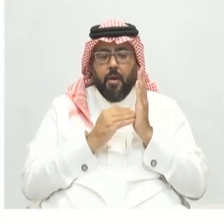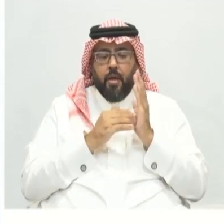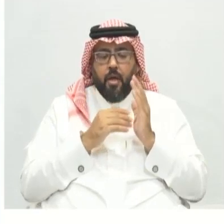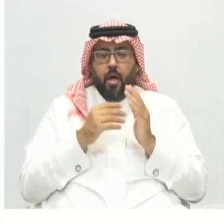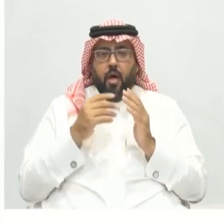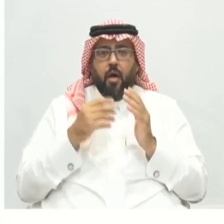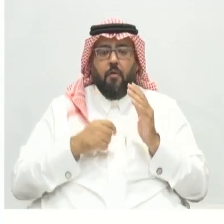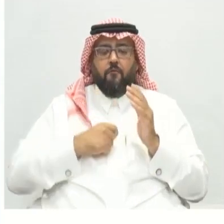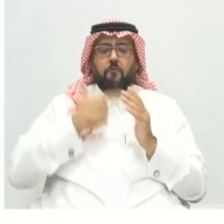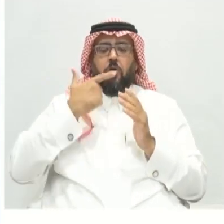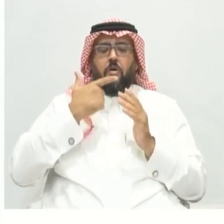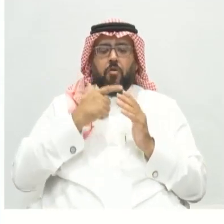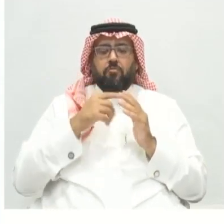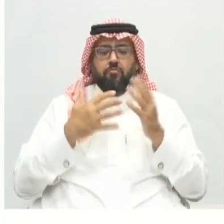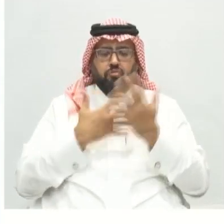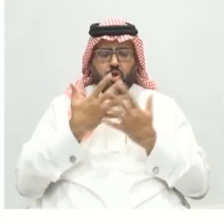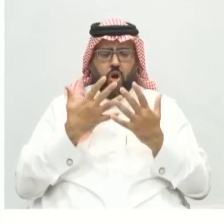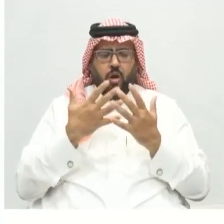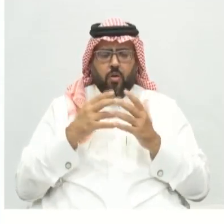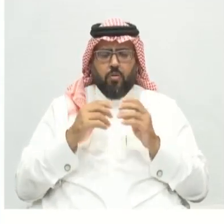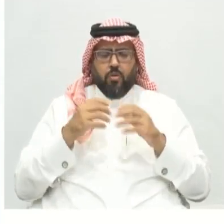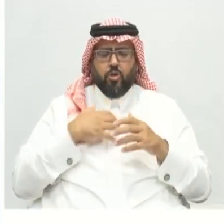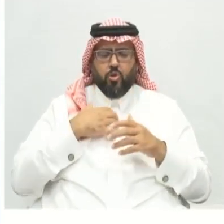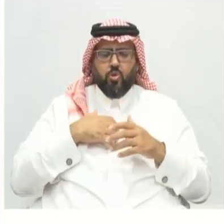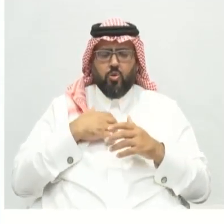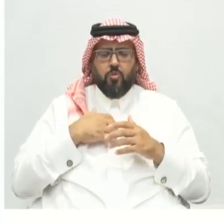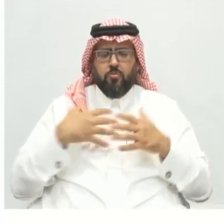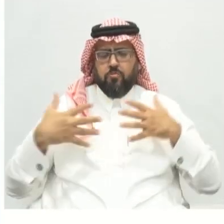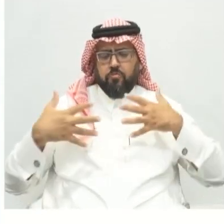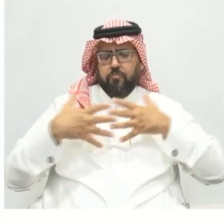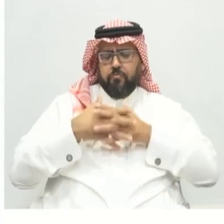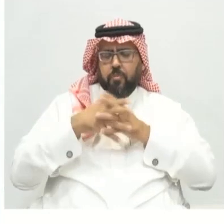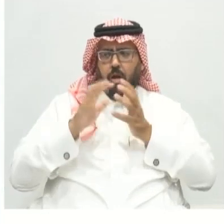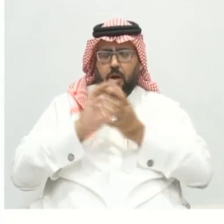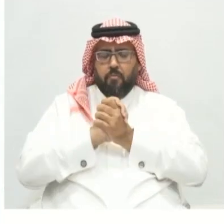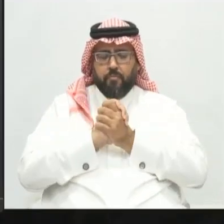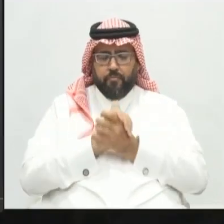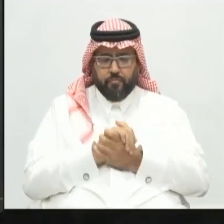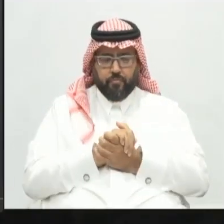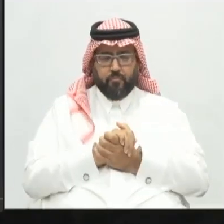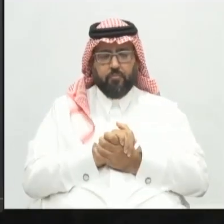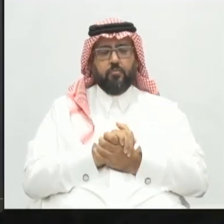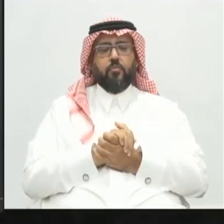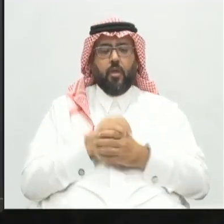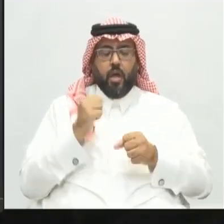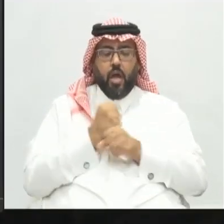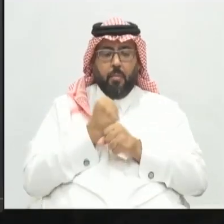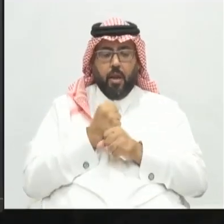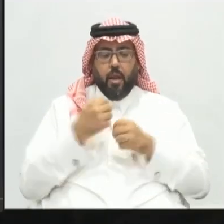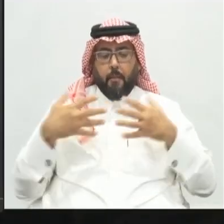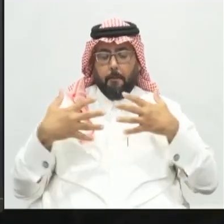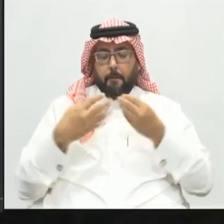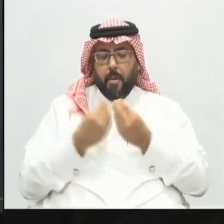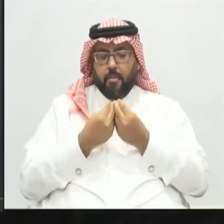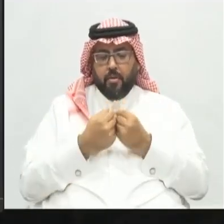مهارات حل النزاع ويعزز الشعور بالانتماء اذا العمل الجماعي له فوائد